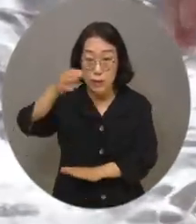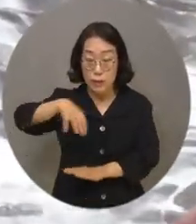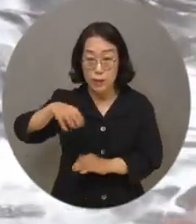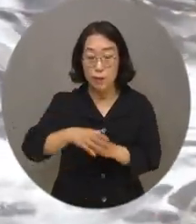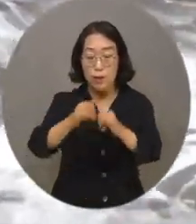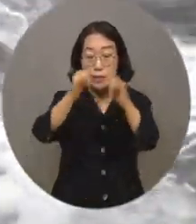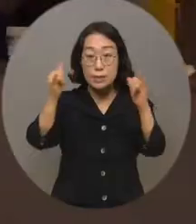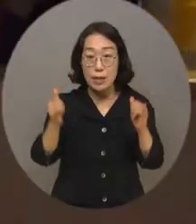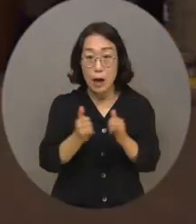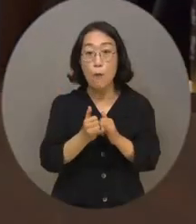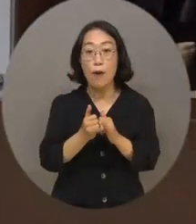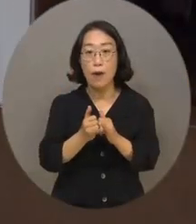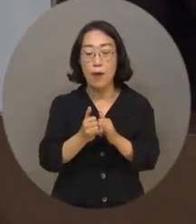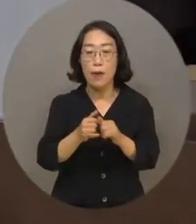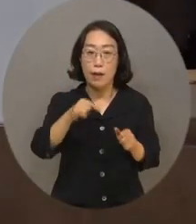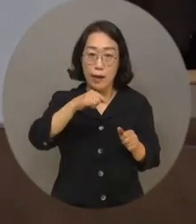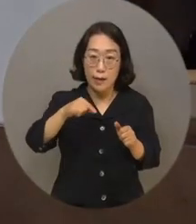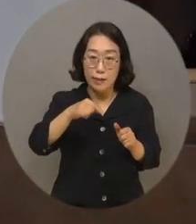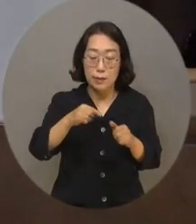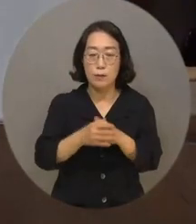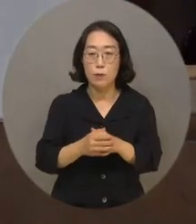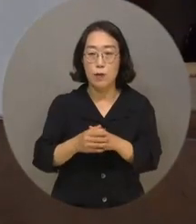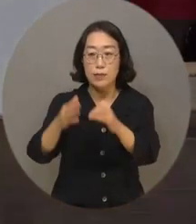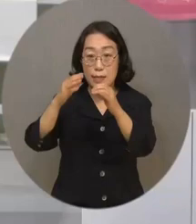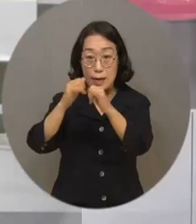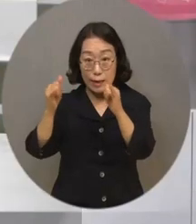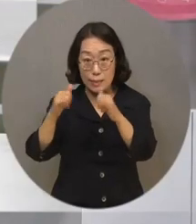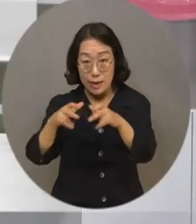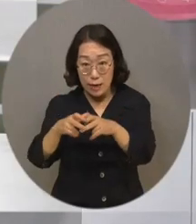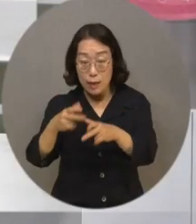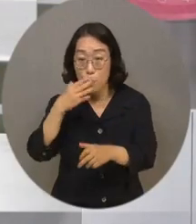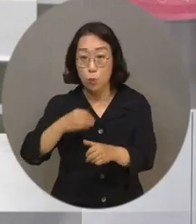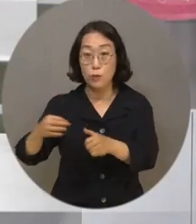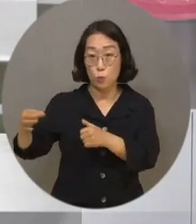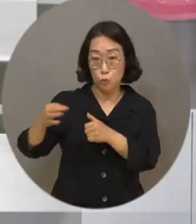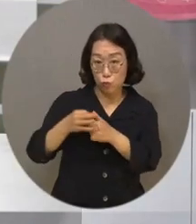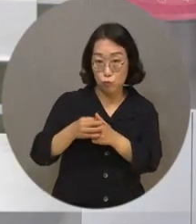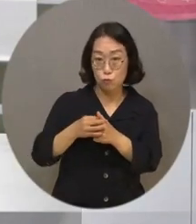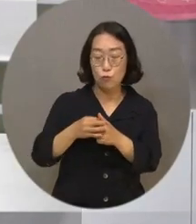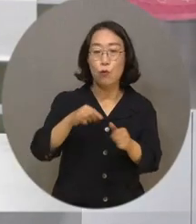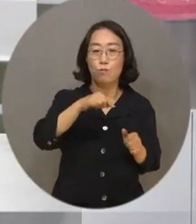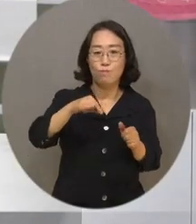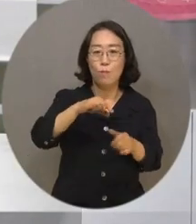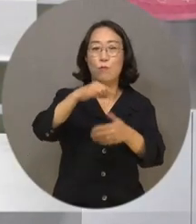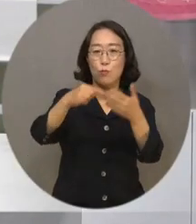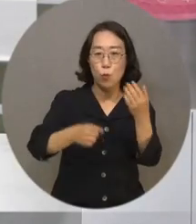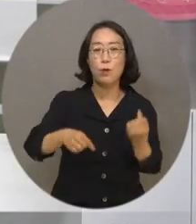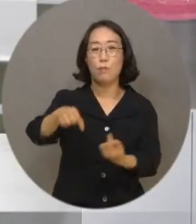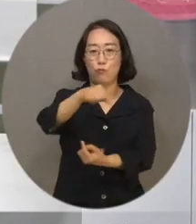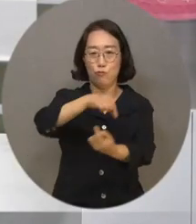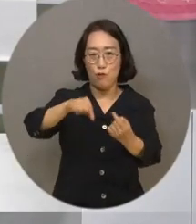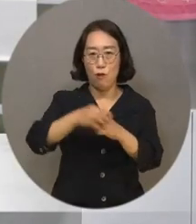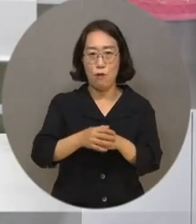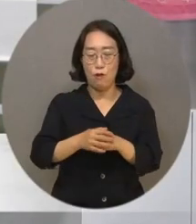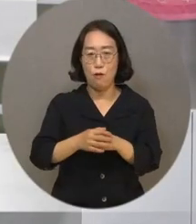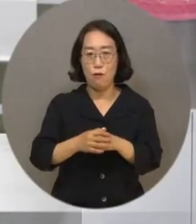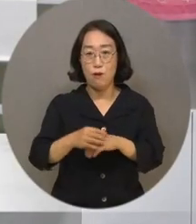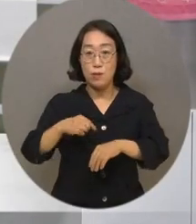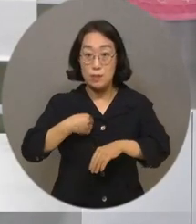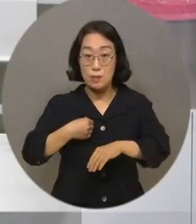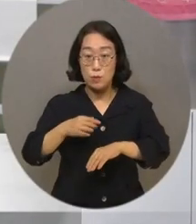적응 프로그램의 하나로 장애인 복지 기금으로 운영됩니다. 이런 프로그램을 통해서 스스로 근육을 움직이는 훈련을